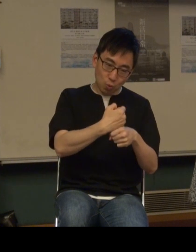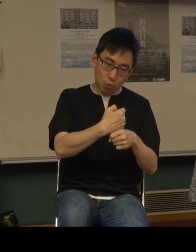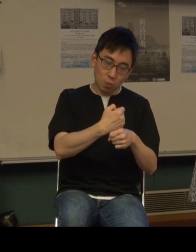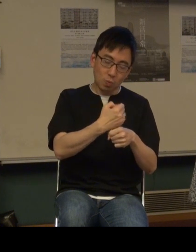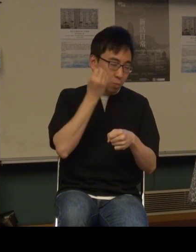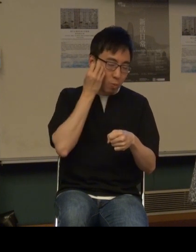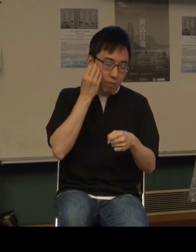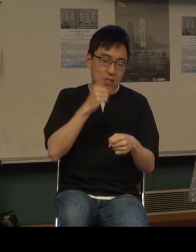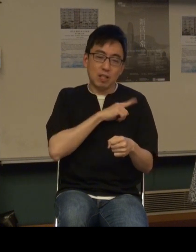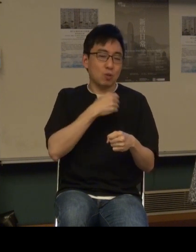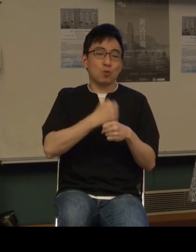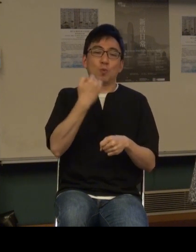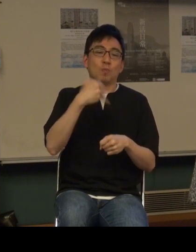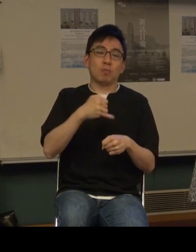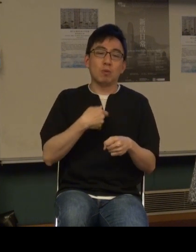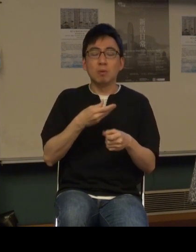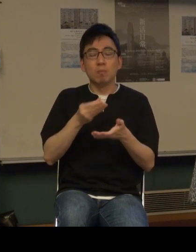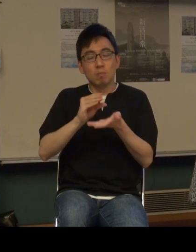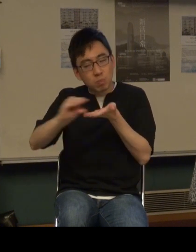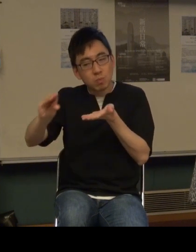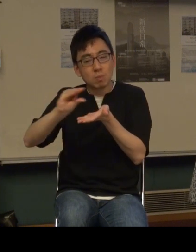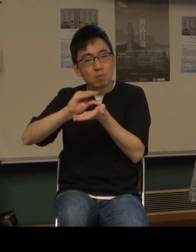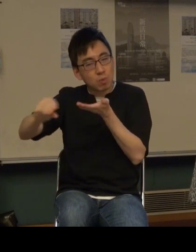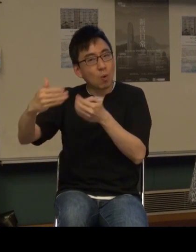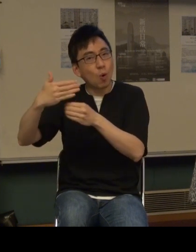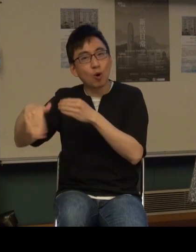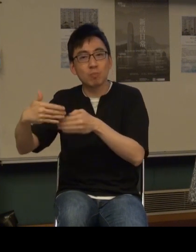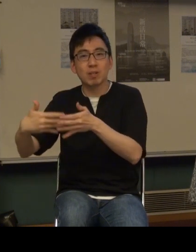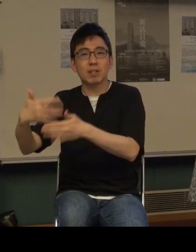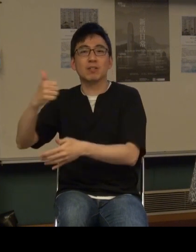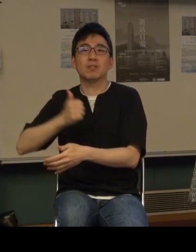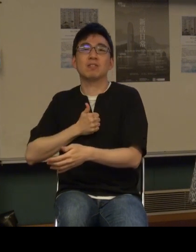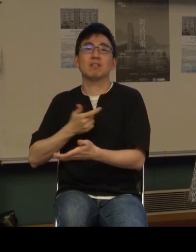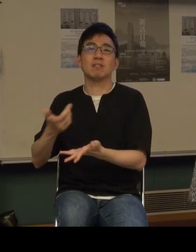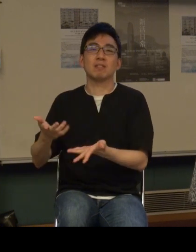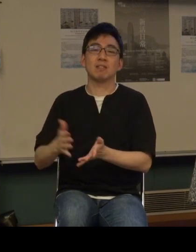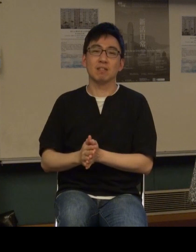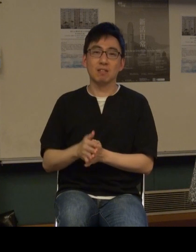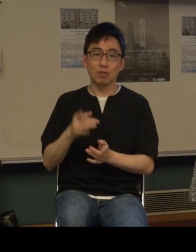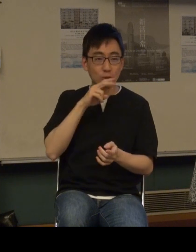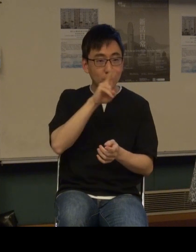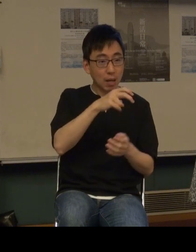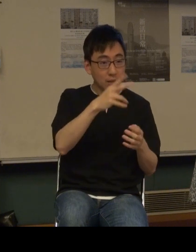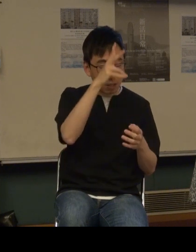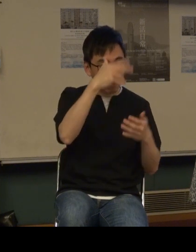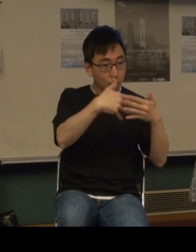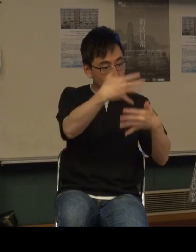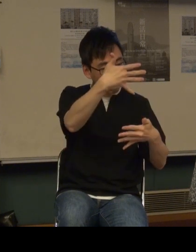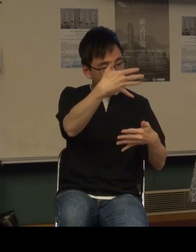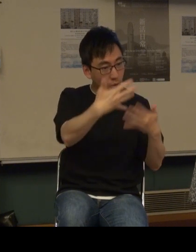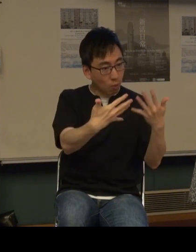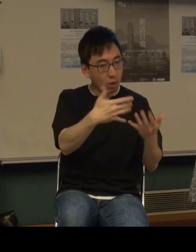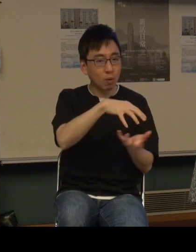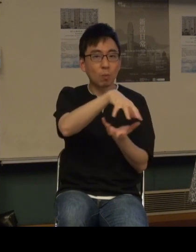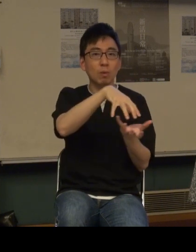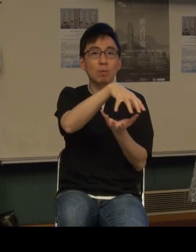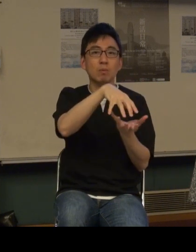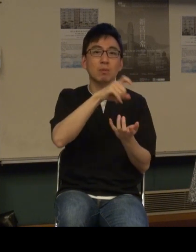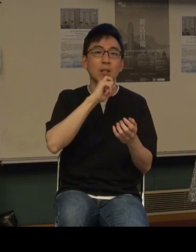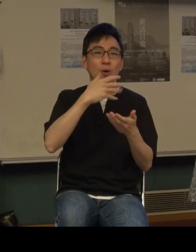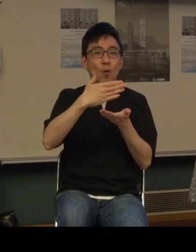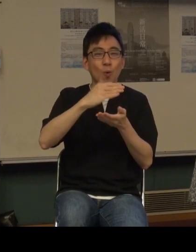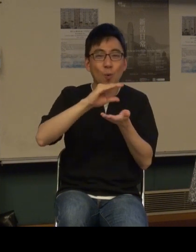外判俾其他嘅建築師嘅。咁所以我哋見到嘅即係政府嘅建築物嘅一啲嘅例子咧，其實係夾雜住一啲係去